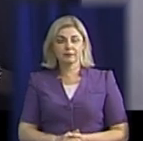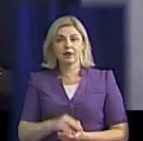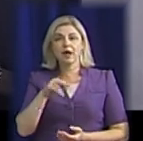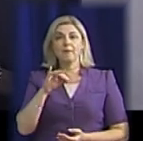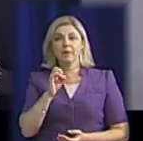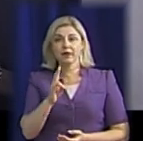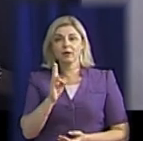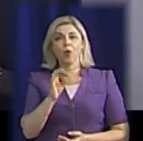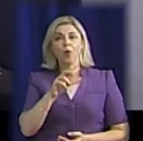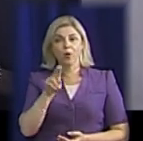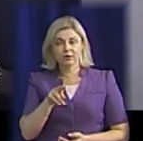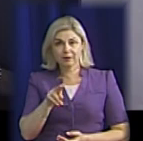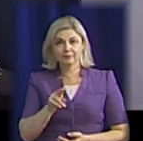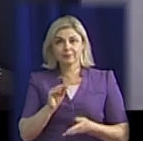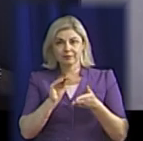пін-код